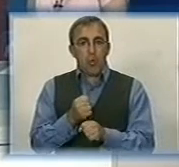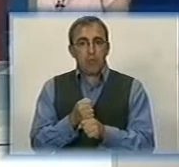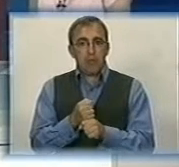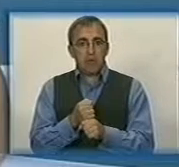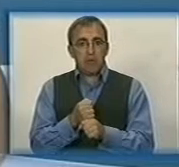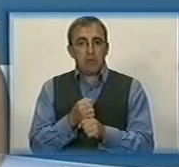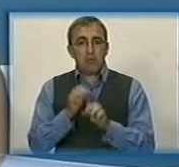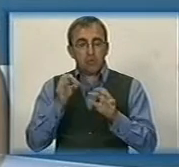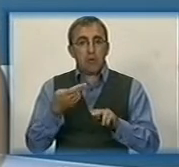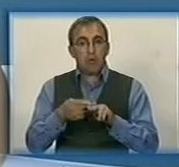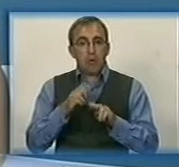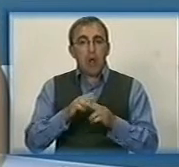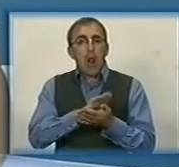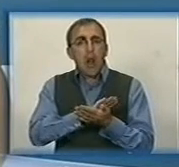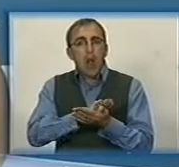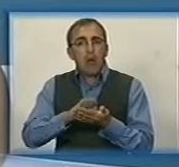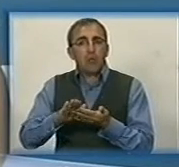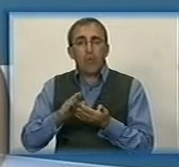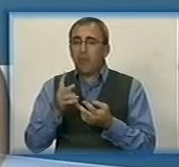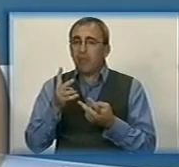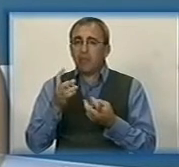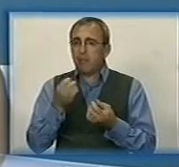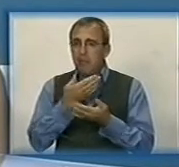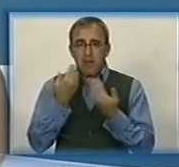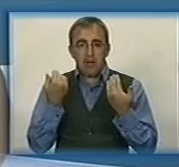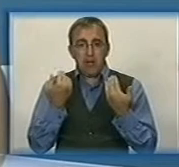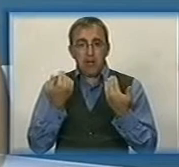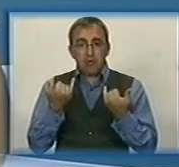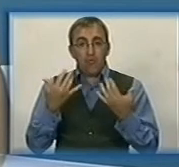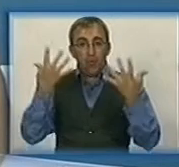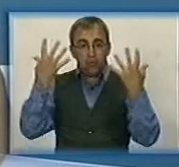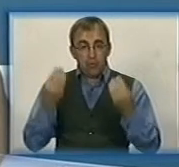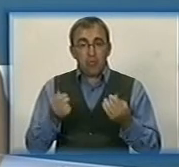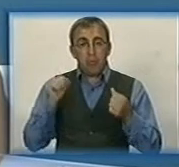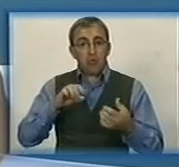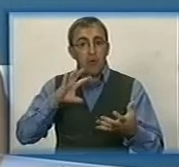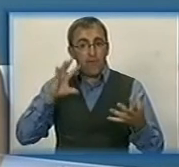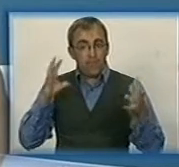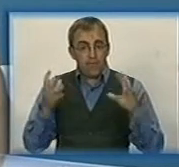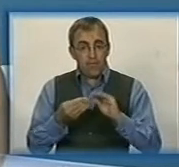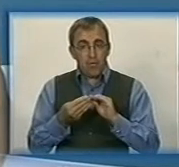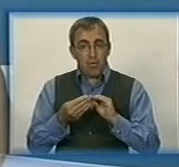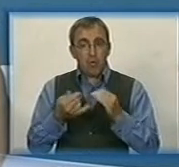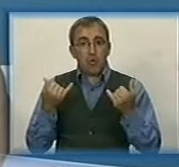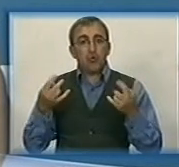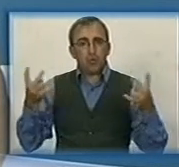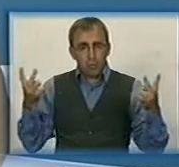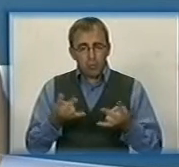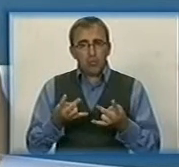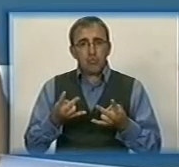что гладко, конечно, не идет, и на сегодняшний день можно сделать вывод, что еще нужно